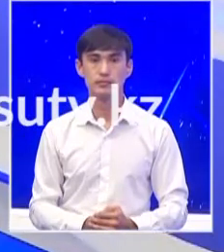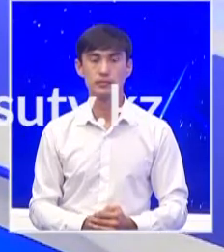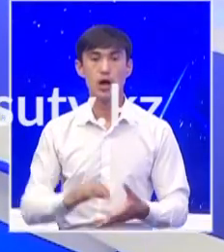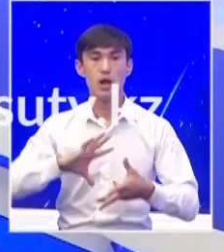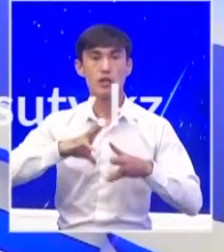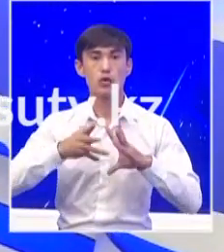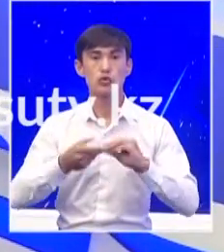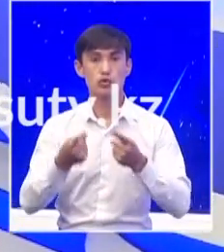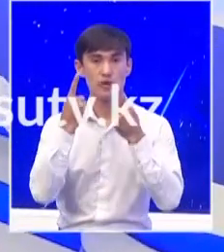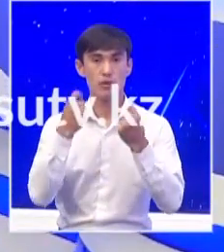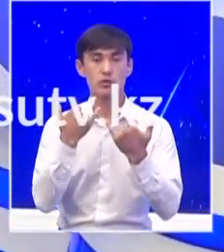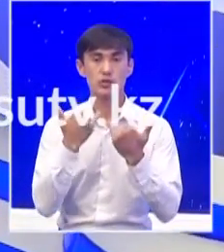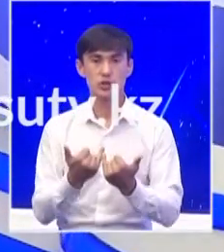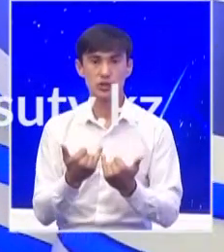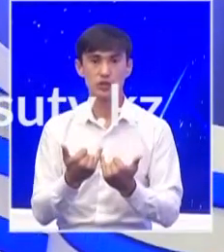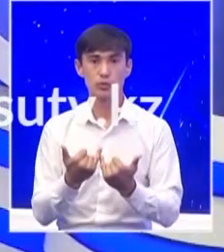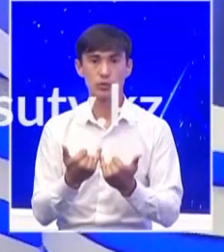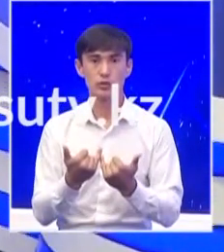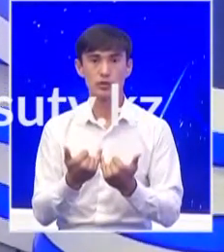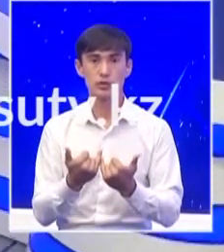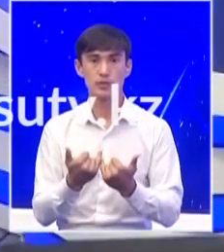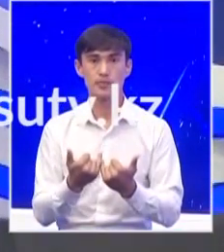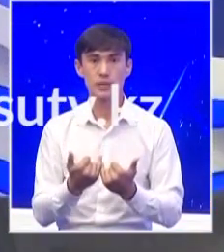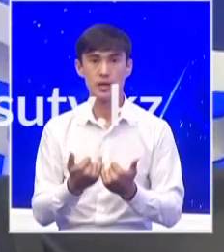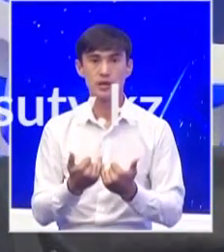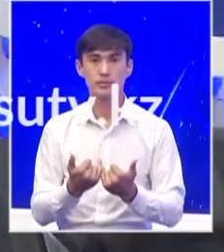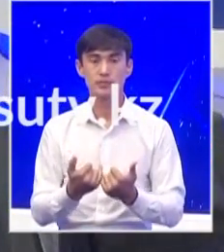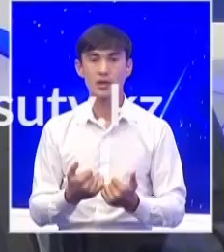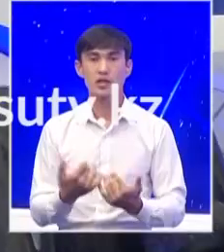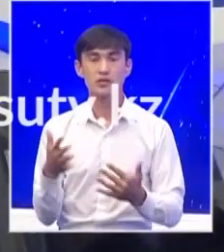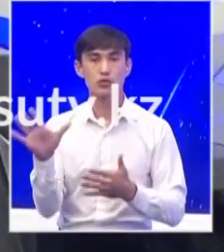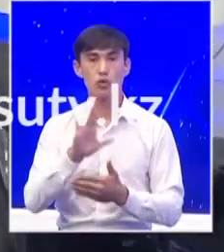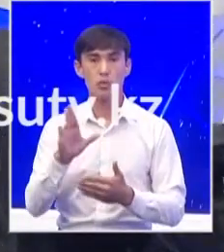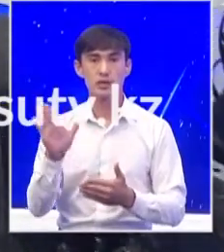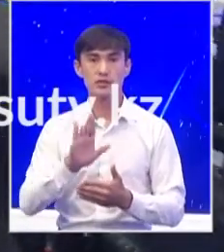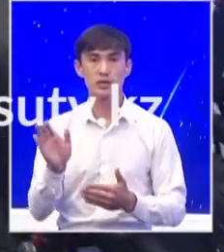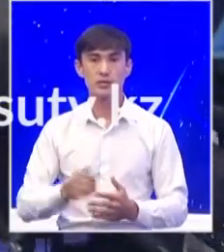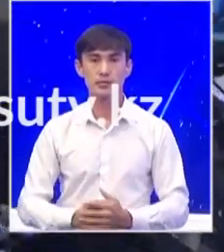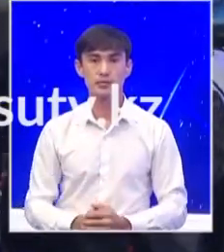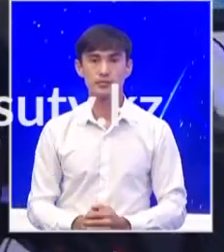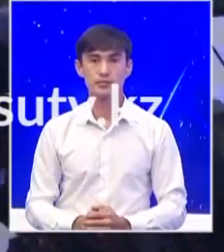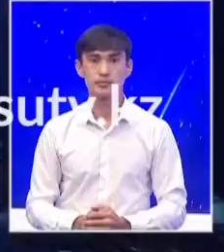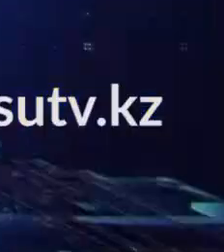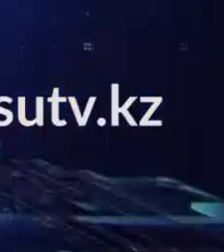Такой сложилась информационная картина к этому часу и к этому дню. Всего доброго. До свидания.